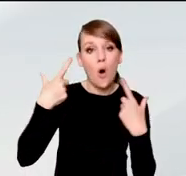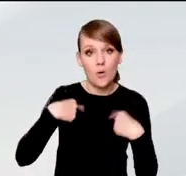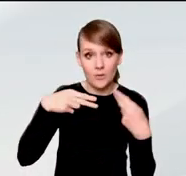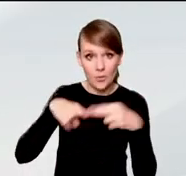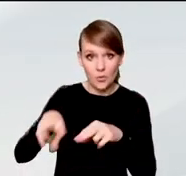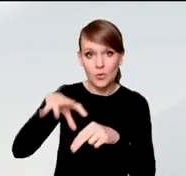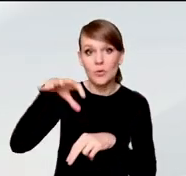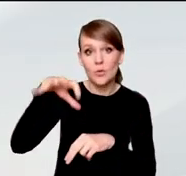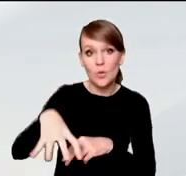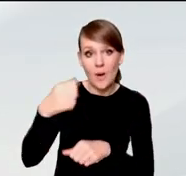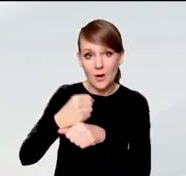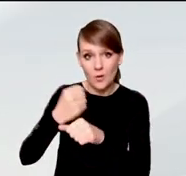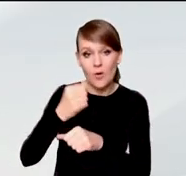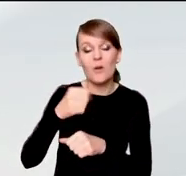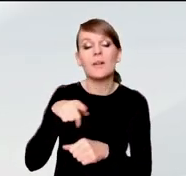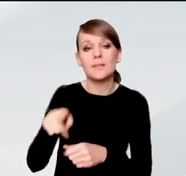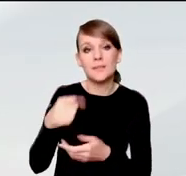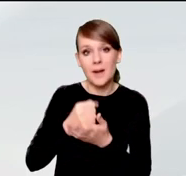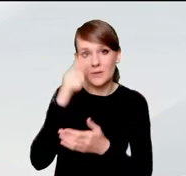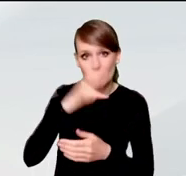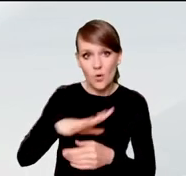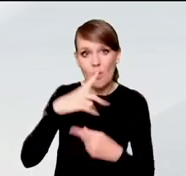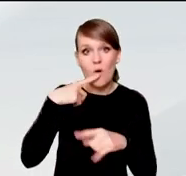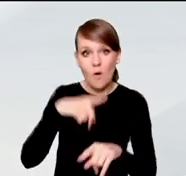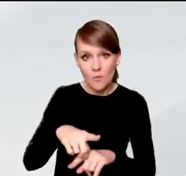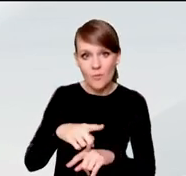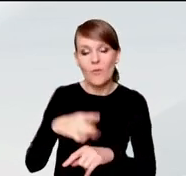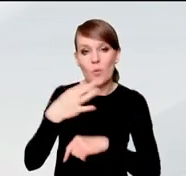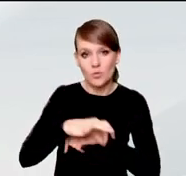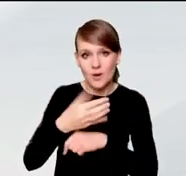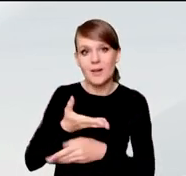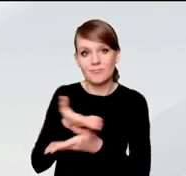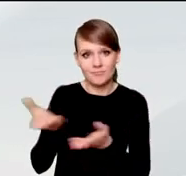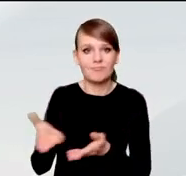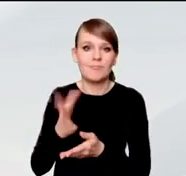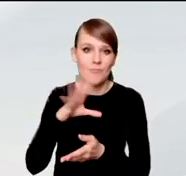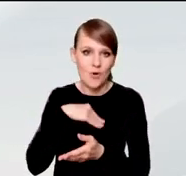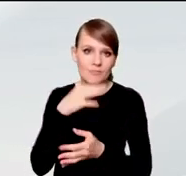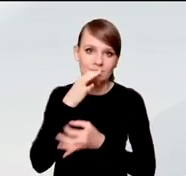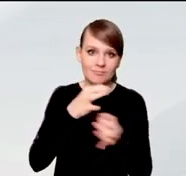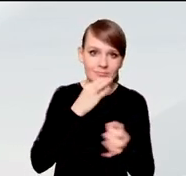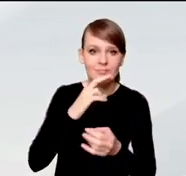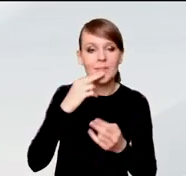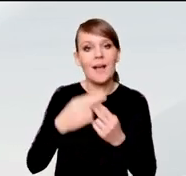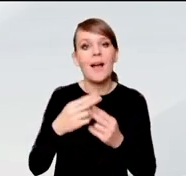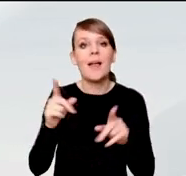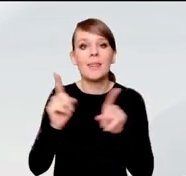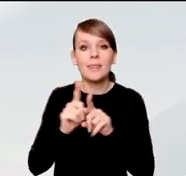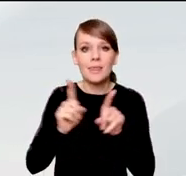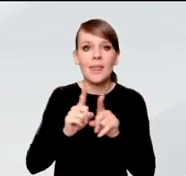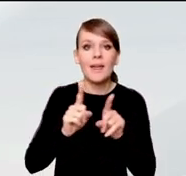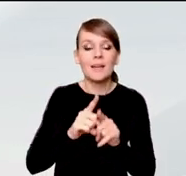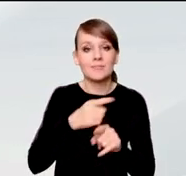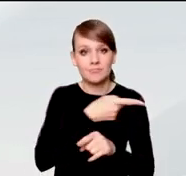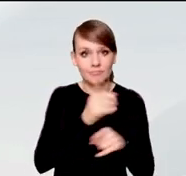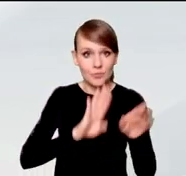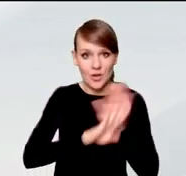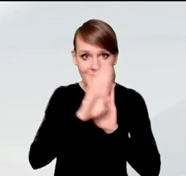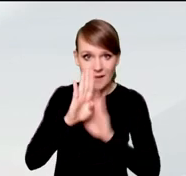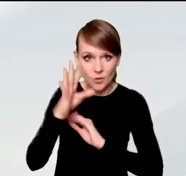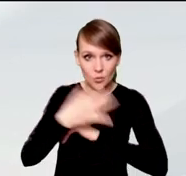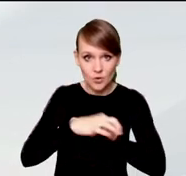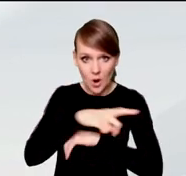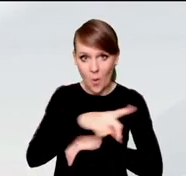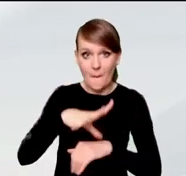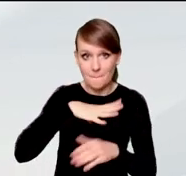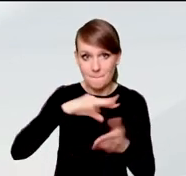społecznej odpowiedzialności uczelni oraz dla przedstawicieli uczelni, które są sygnatariuszami deklaracji społecznej